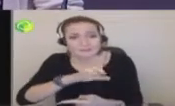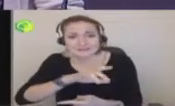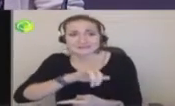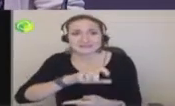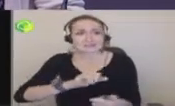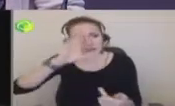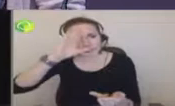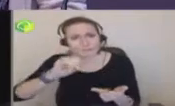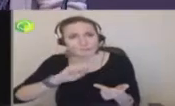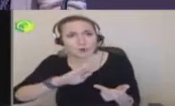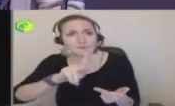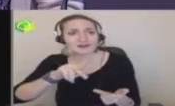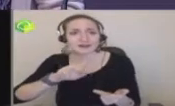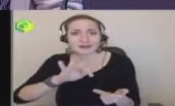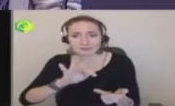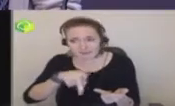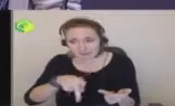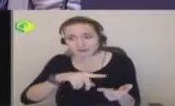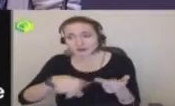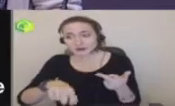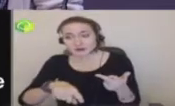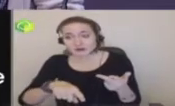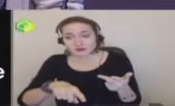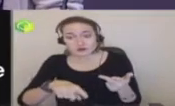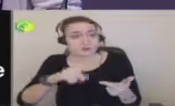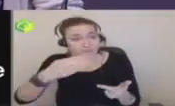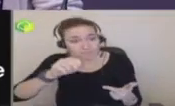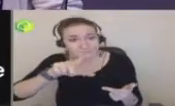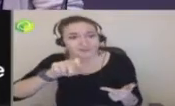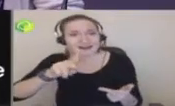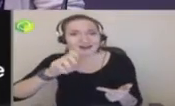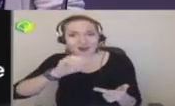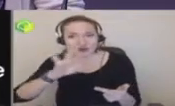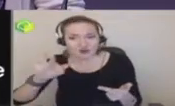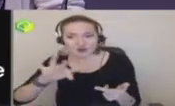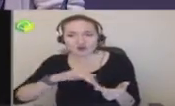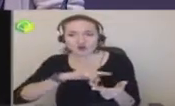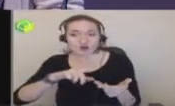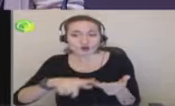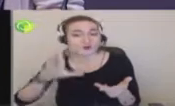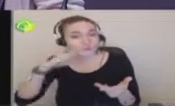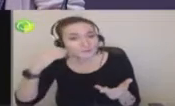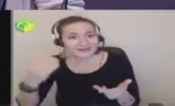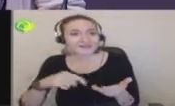on les remercie ce soir parce que notre ambition dans ce guide, c'était de tirer parti